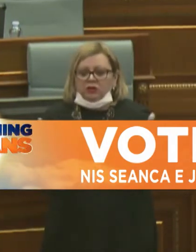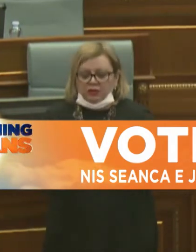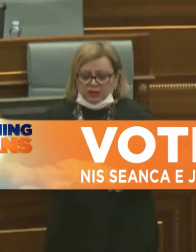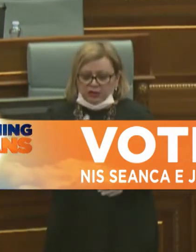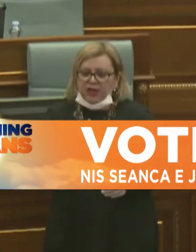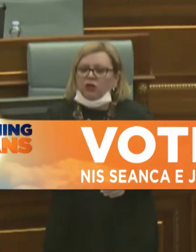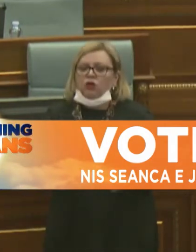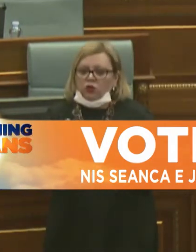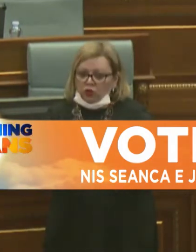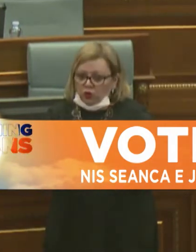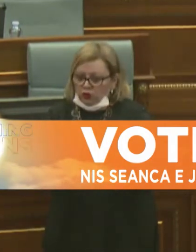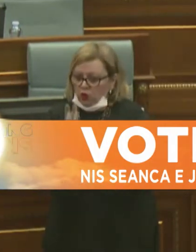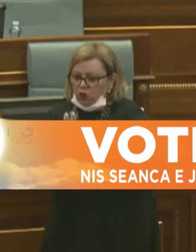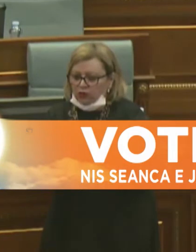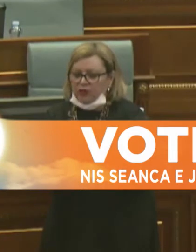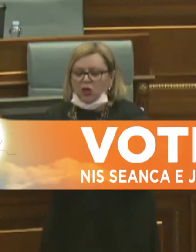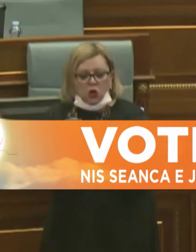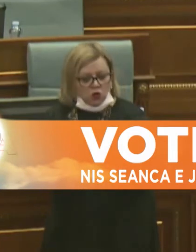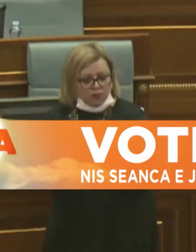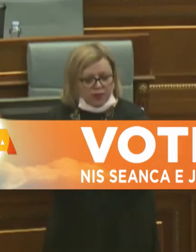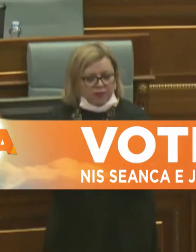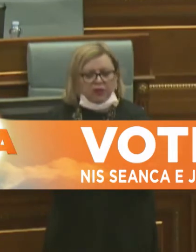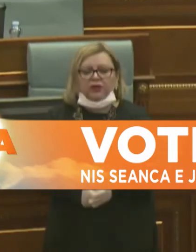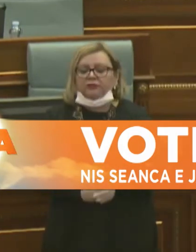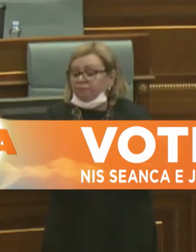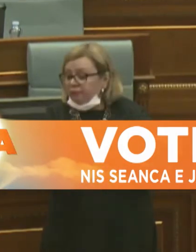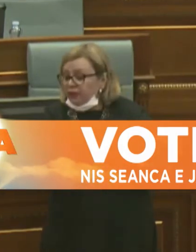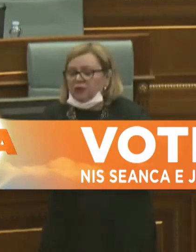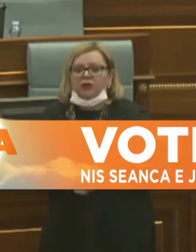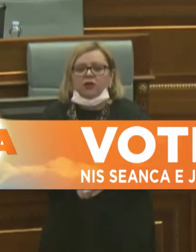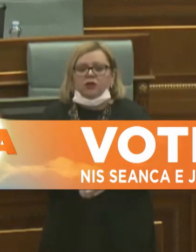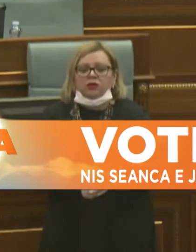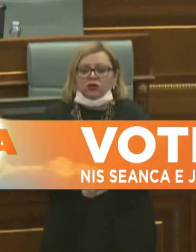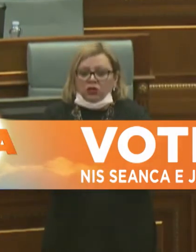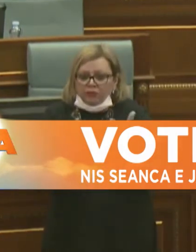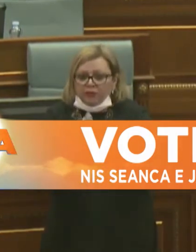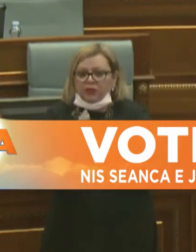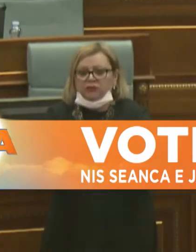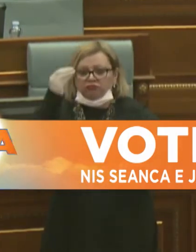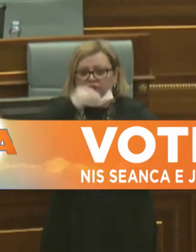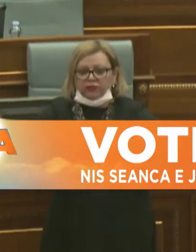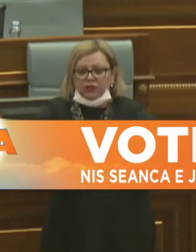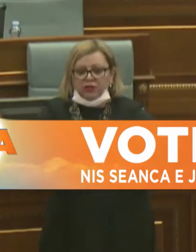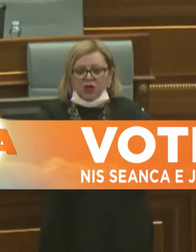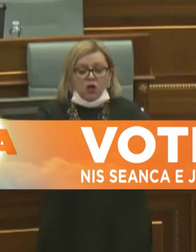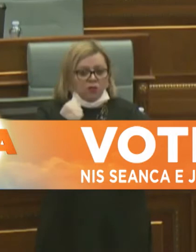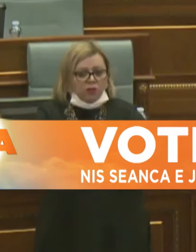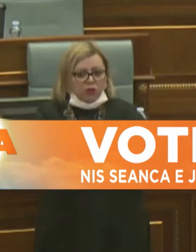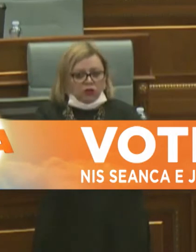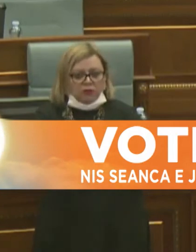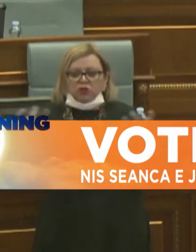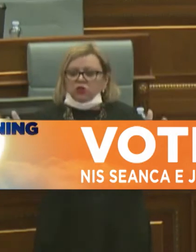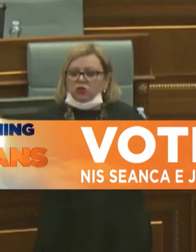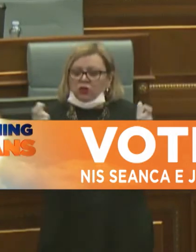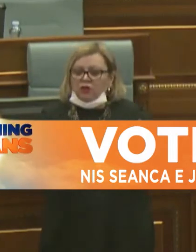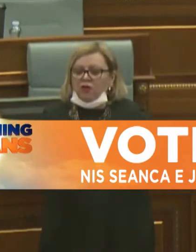Ne duhet kujdesimi për pjesëtarët e komuniteteve derisa ata të jenë plotësisht integruar në shoqëri, në punësim, në institucione dhe